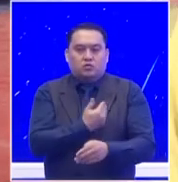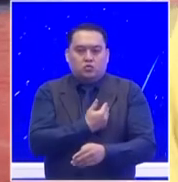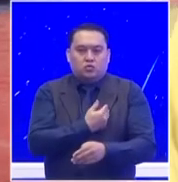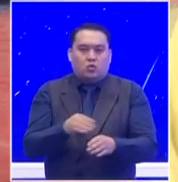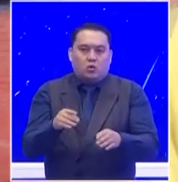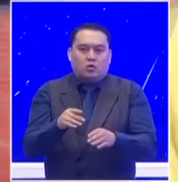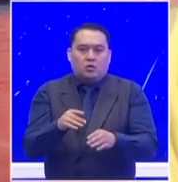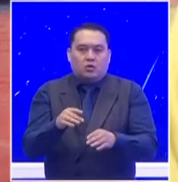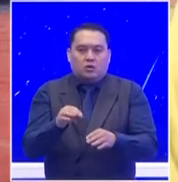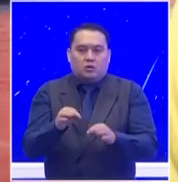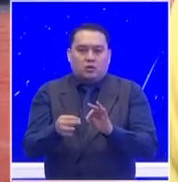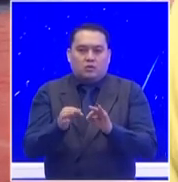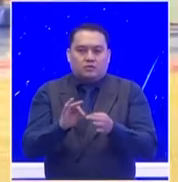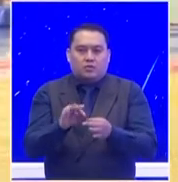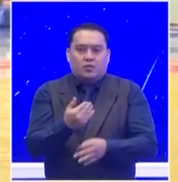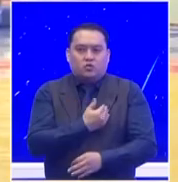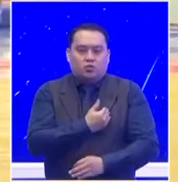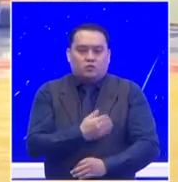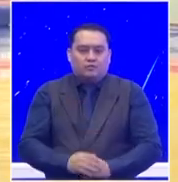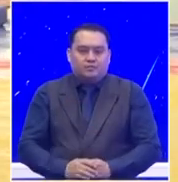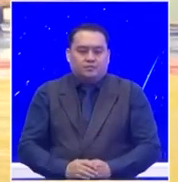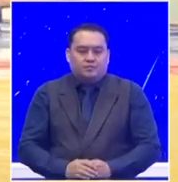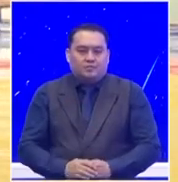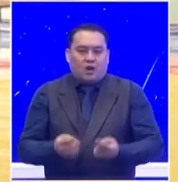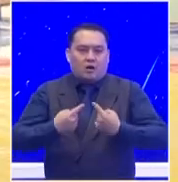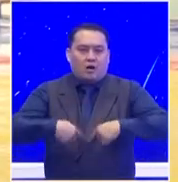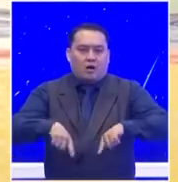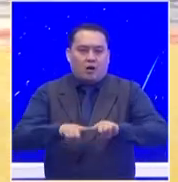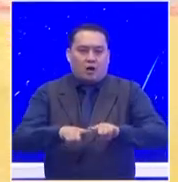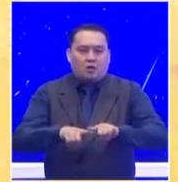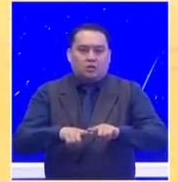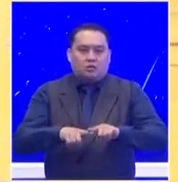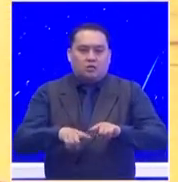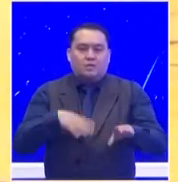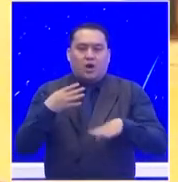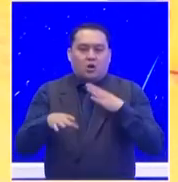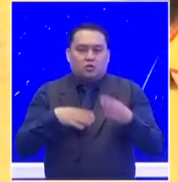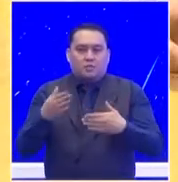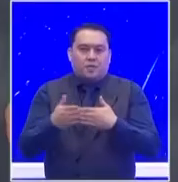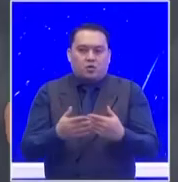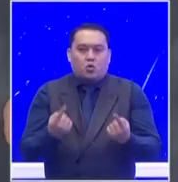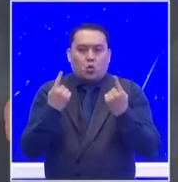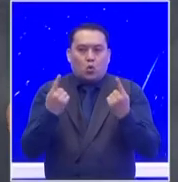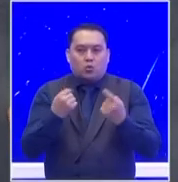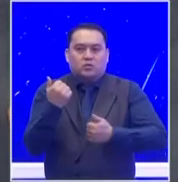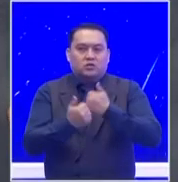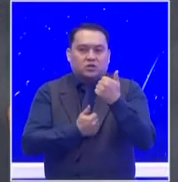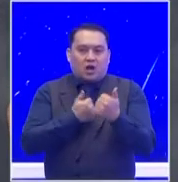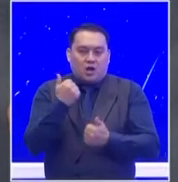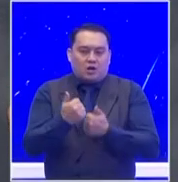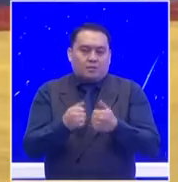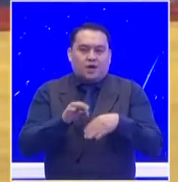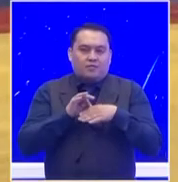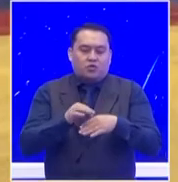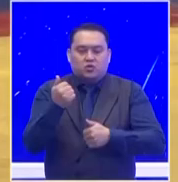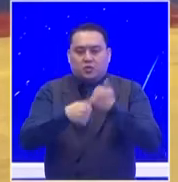двумя олимпийскими чемпионами братья Казахстана. По словам организаторов, данный турнир – отличная обкатка спортсменов перед более крупными стартами. На носу уже грядет